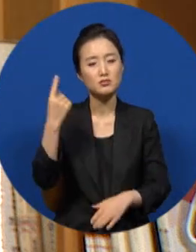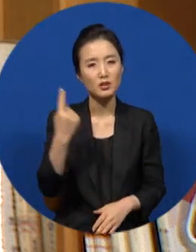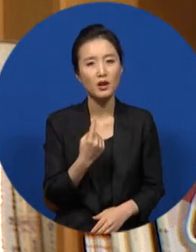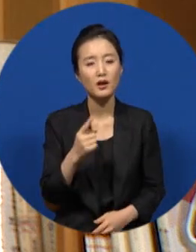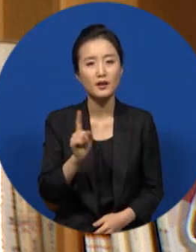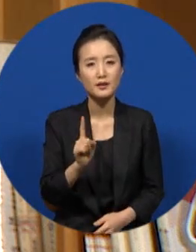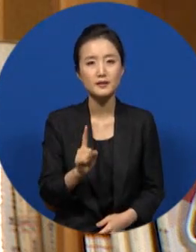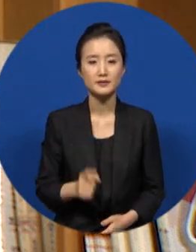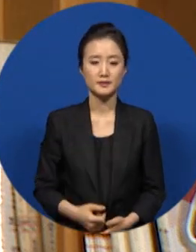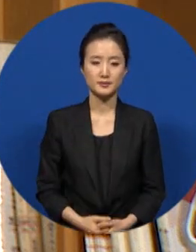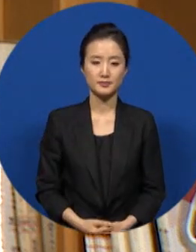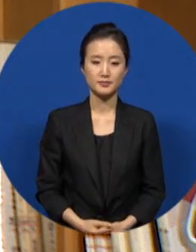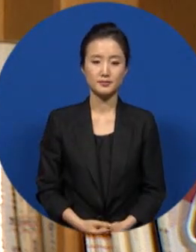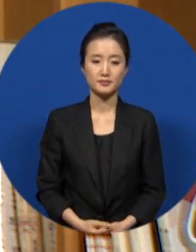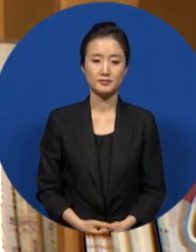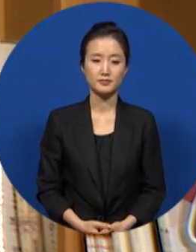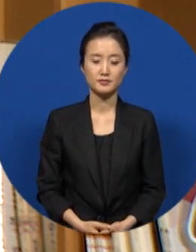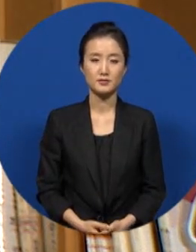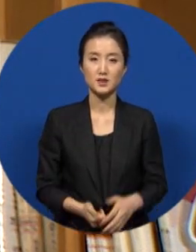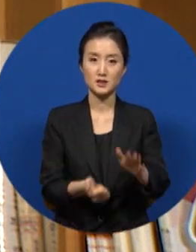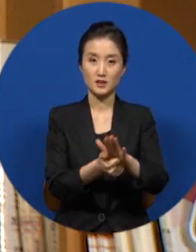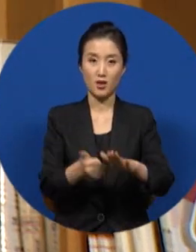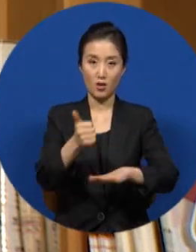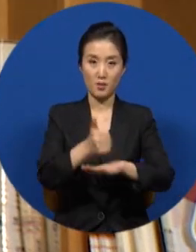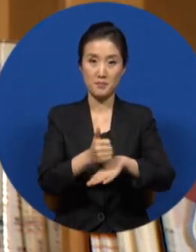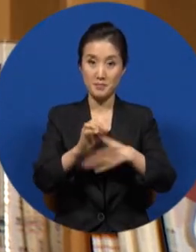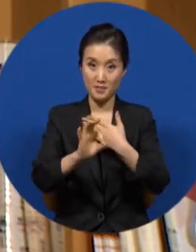성공하세요? 아니면 성공하면 행복한 건가요?